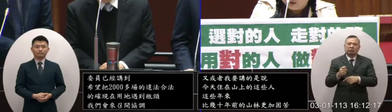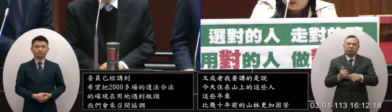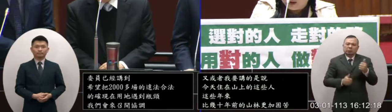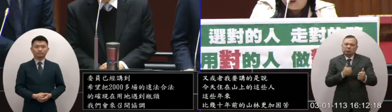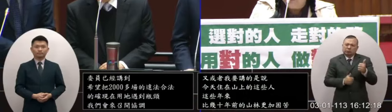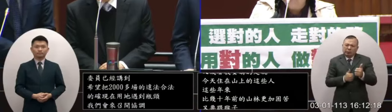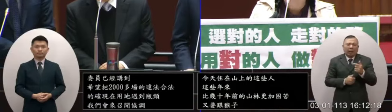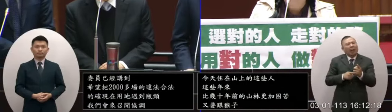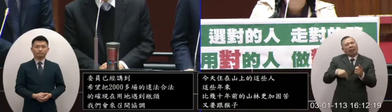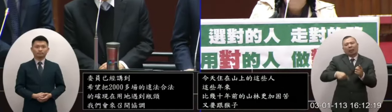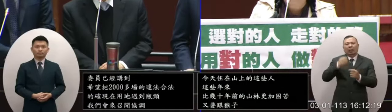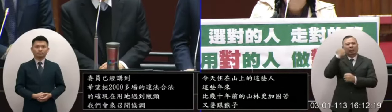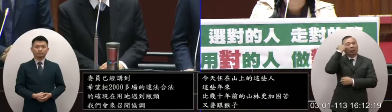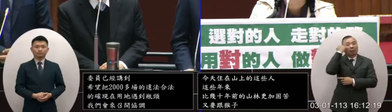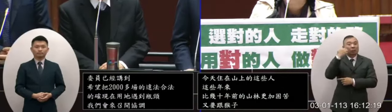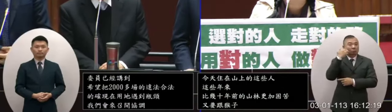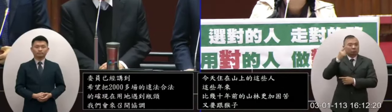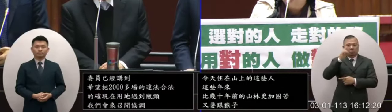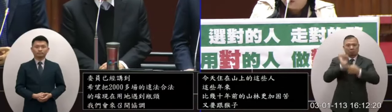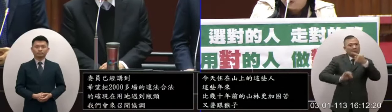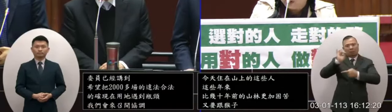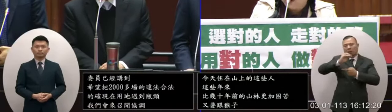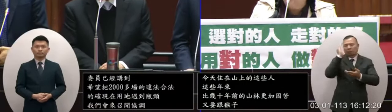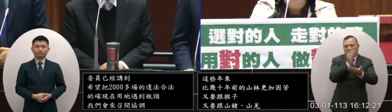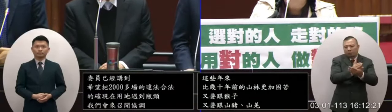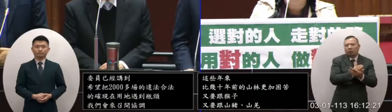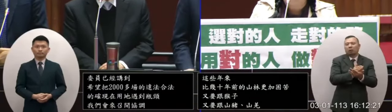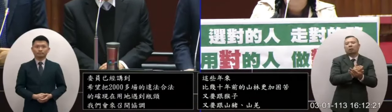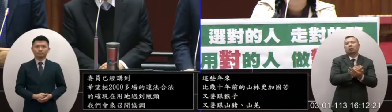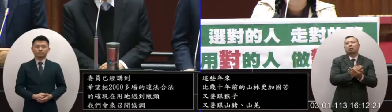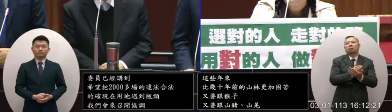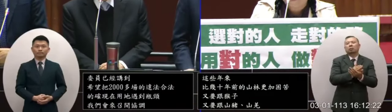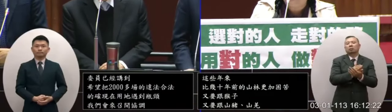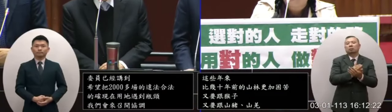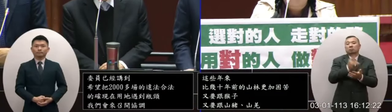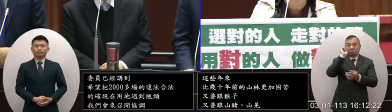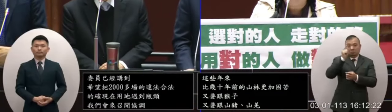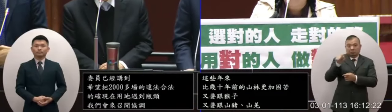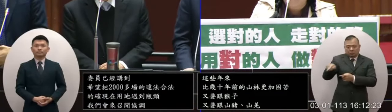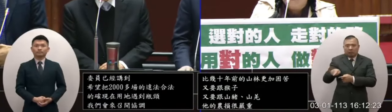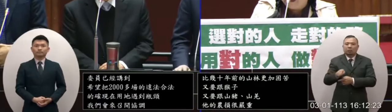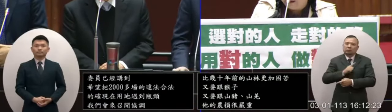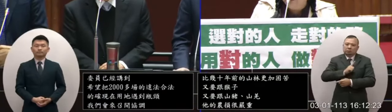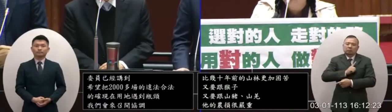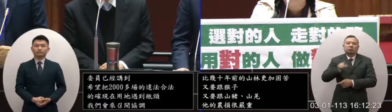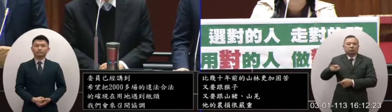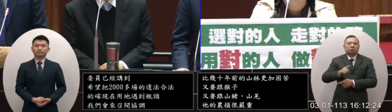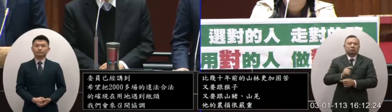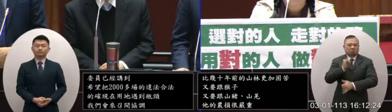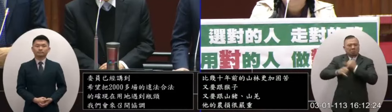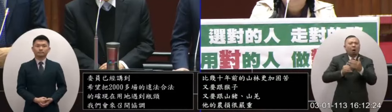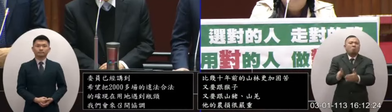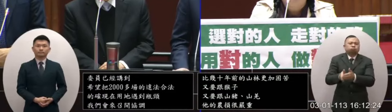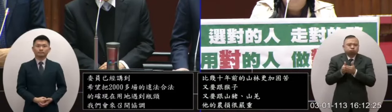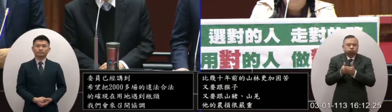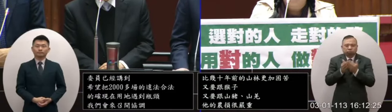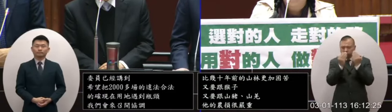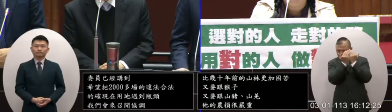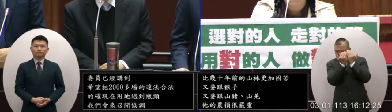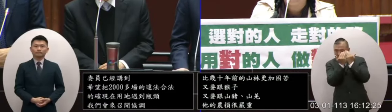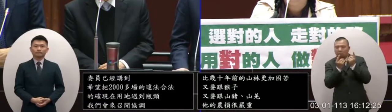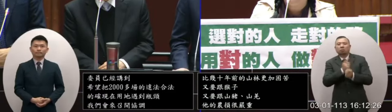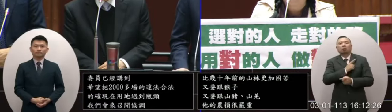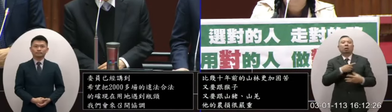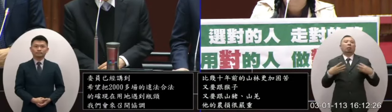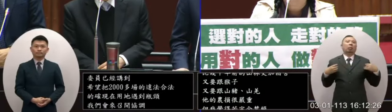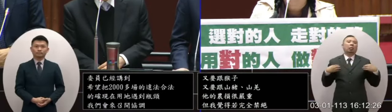全禁绝，那就是它真的有这个生活需求，它走入地下化，未来呢动辄被罚，